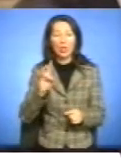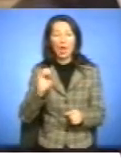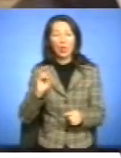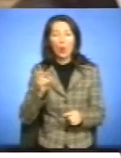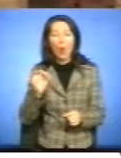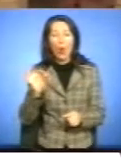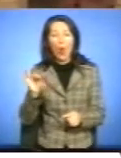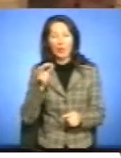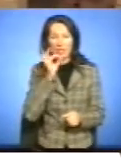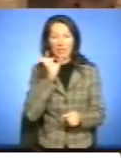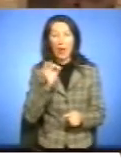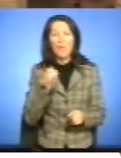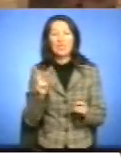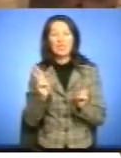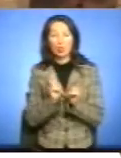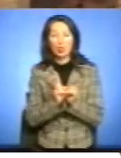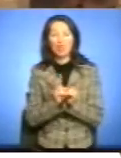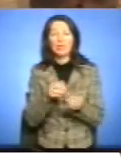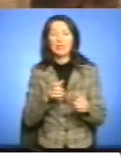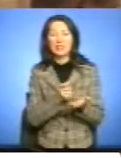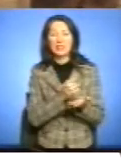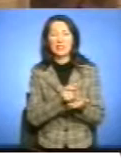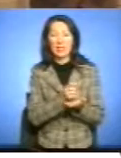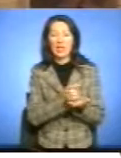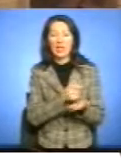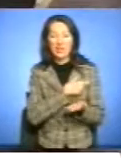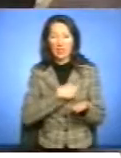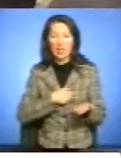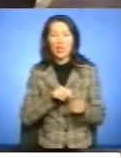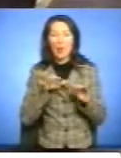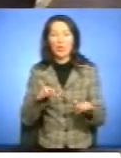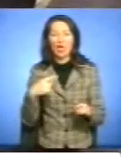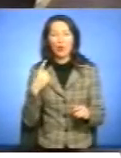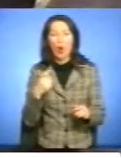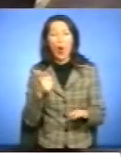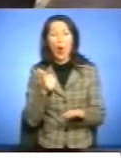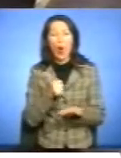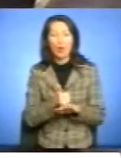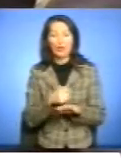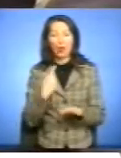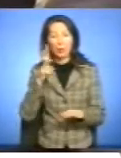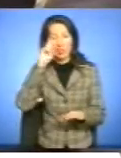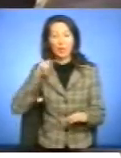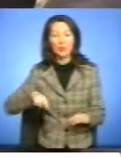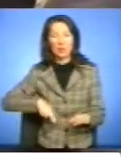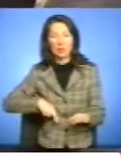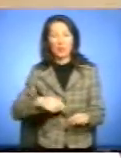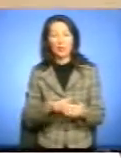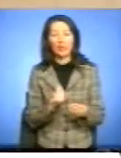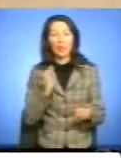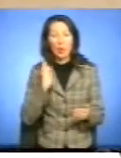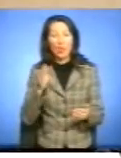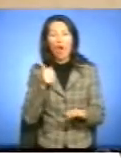з кандидатами на посаду голів райдержадміністрацій. Від майбутніх керівників президент чекає пропозицій до кошторису.